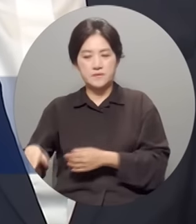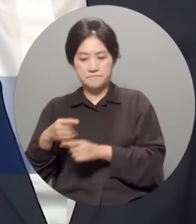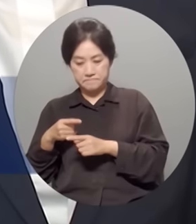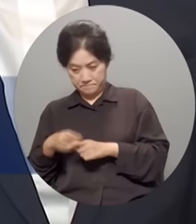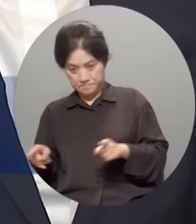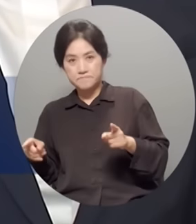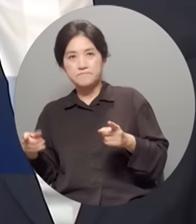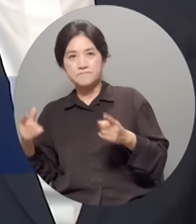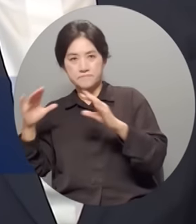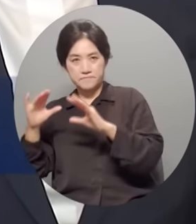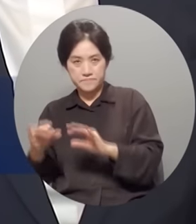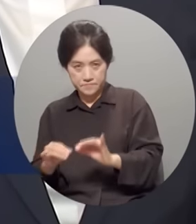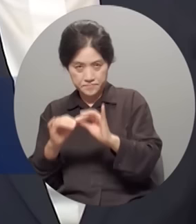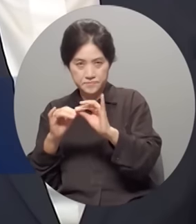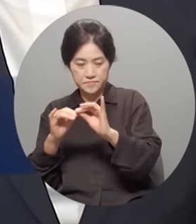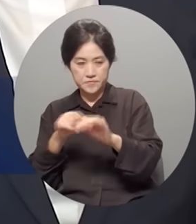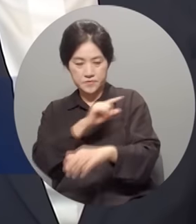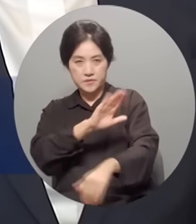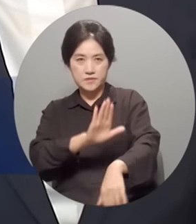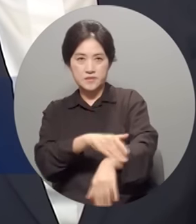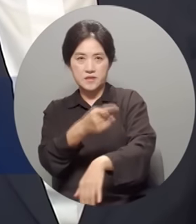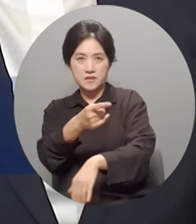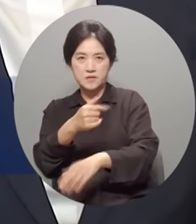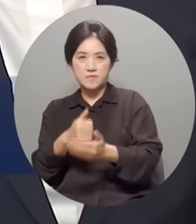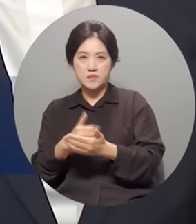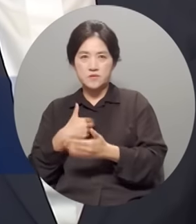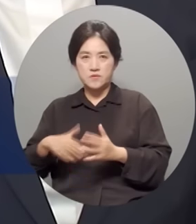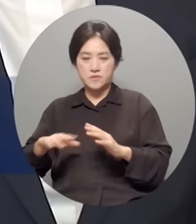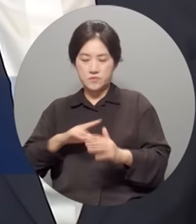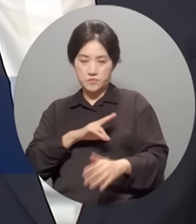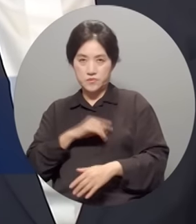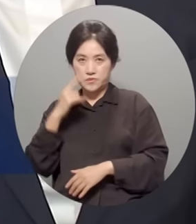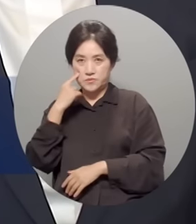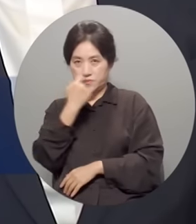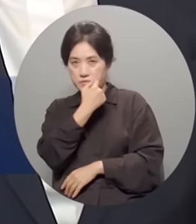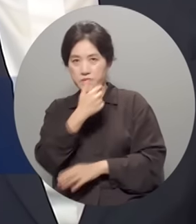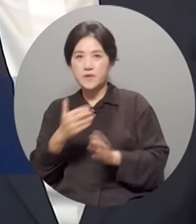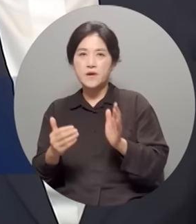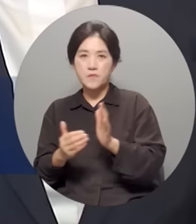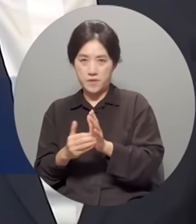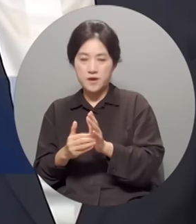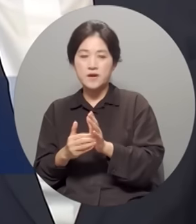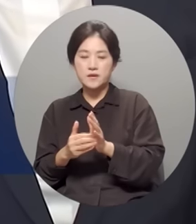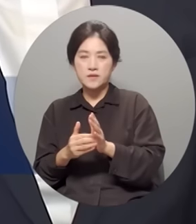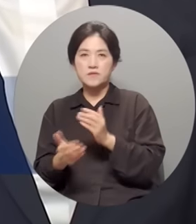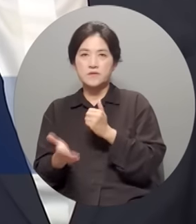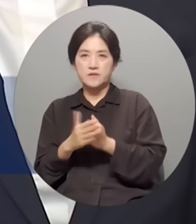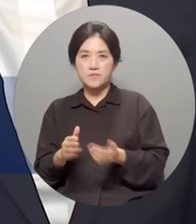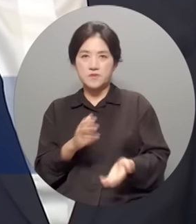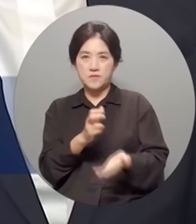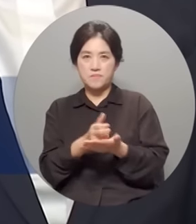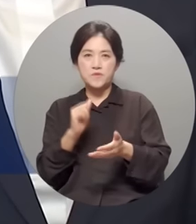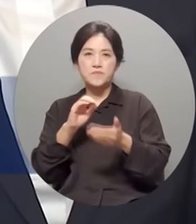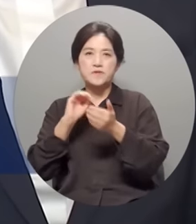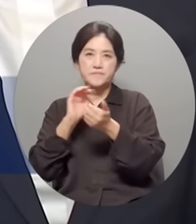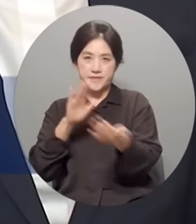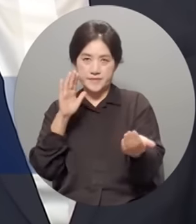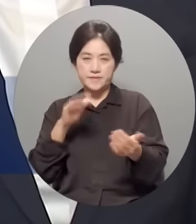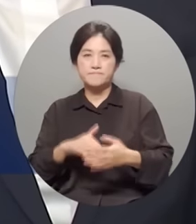저희들이 평가를 했고 그리고 그 부당함을 우리 의원들이 확인하고 그래서